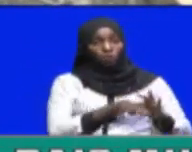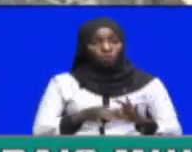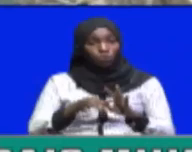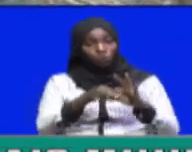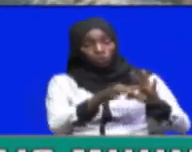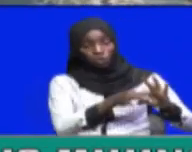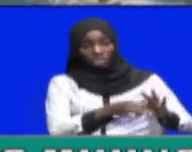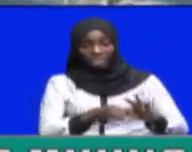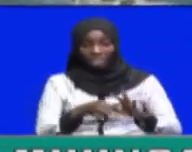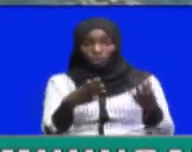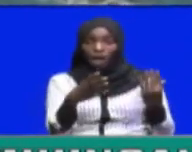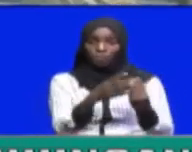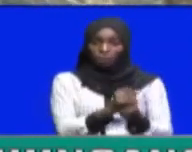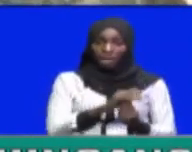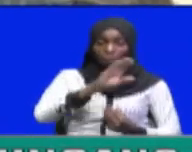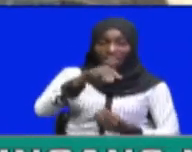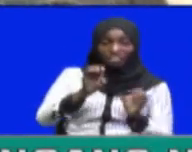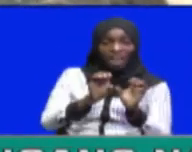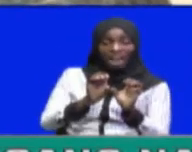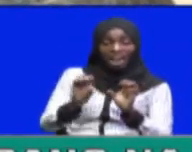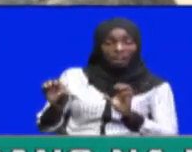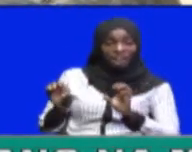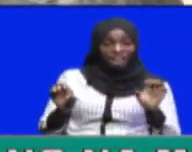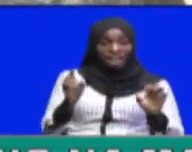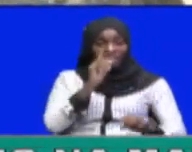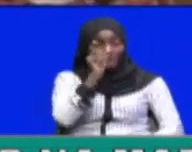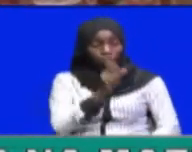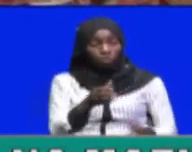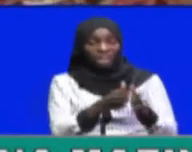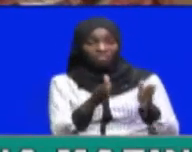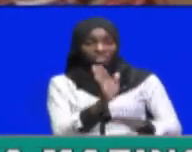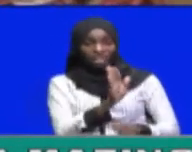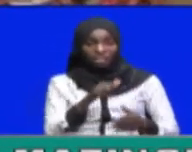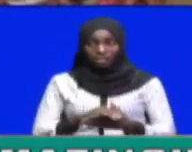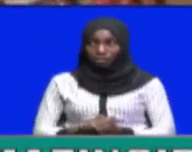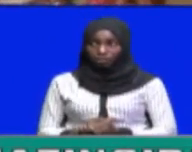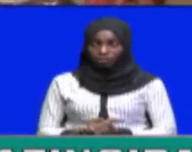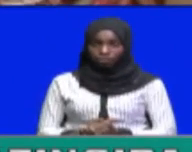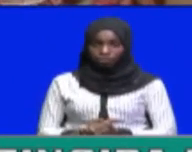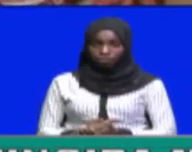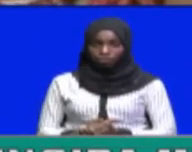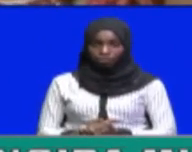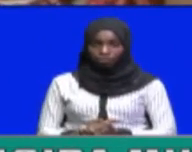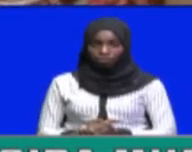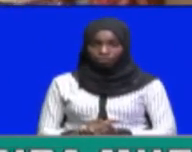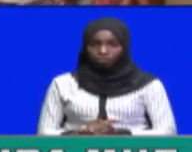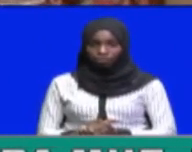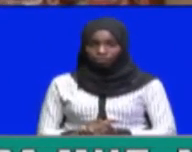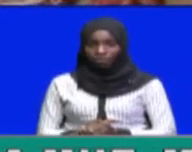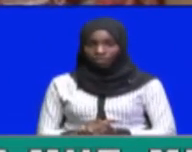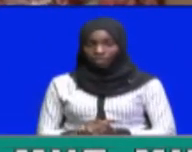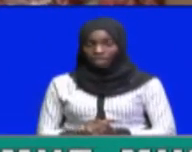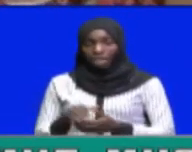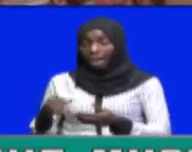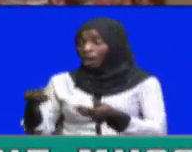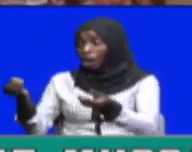tulichanganyika na baadaye tumegawika kila mmoja kwa nafasi yake. Mafunzo yamekuwa ni mema, na mafunzo